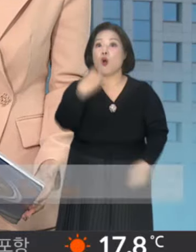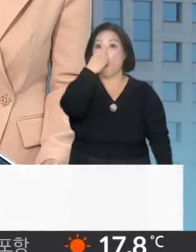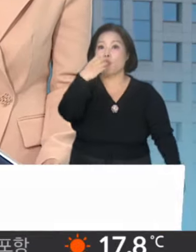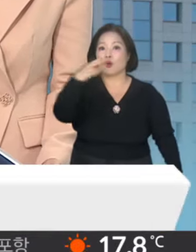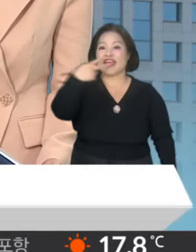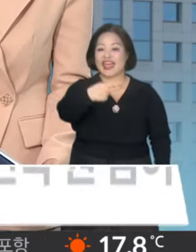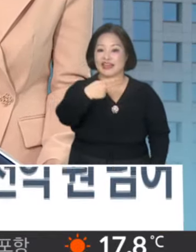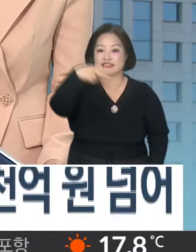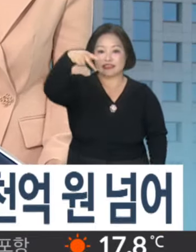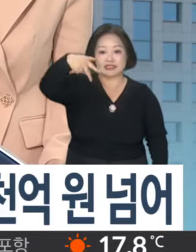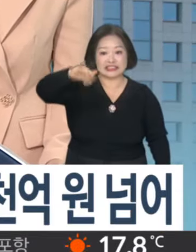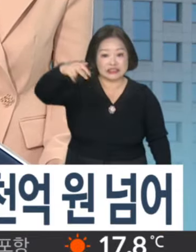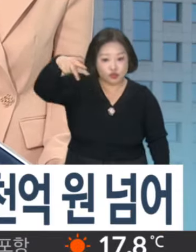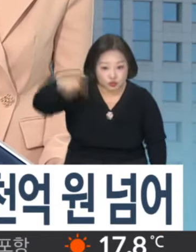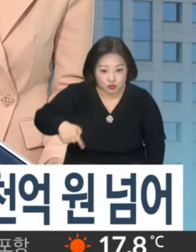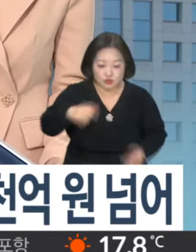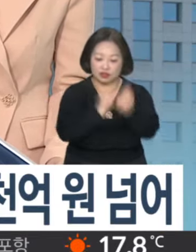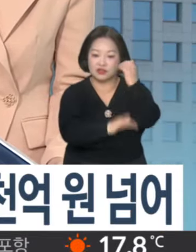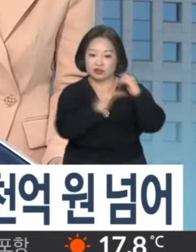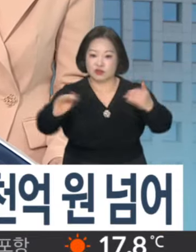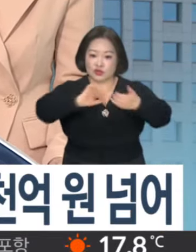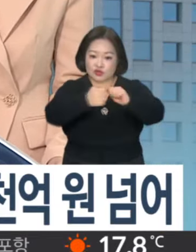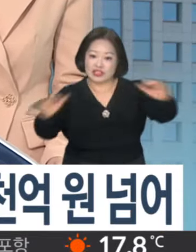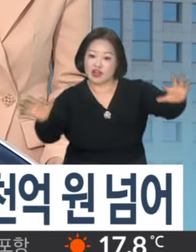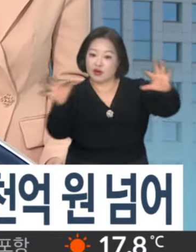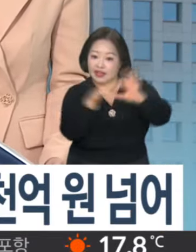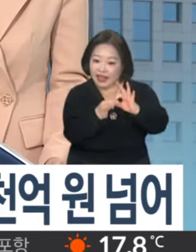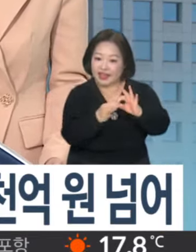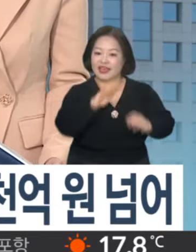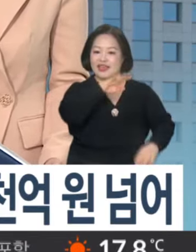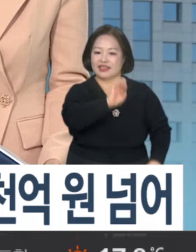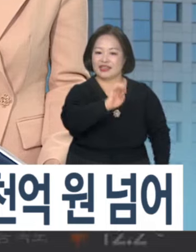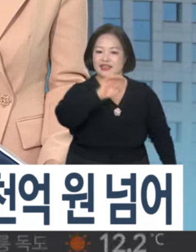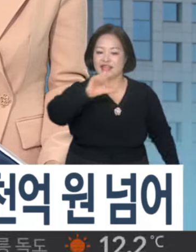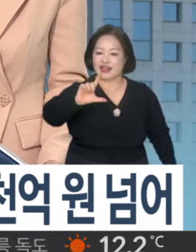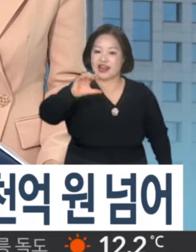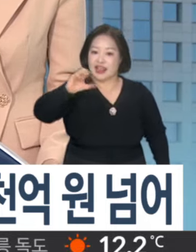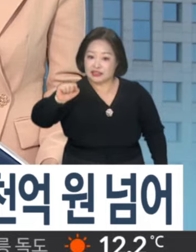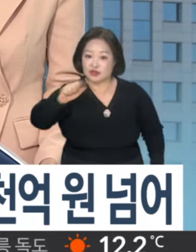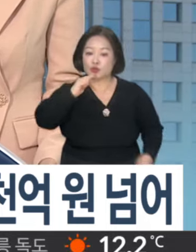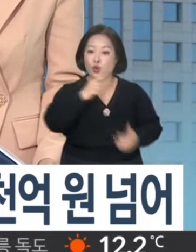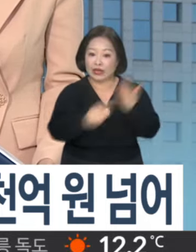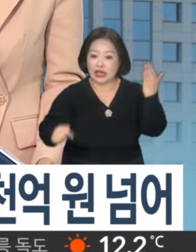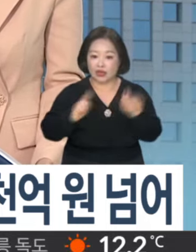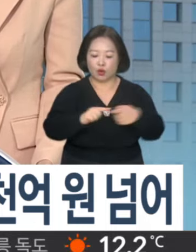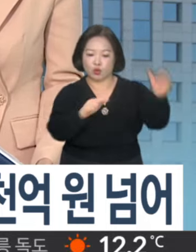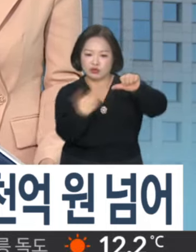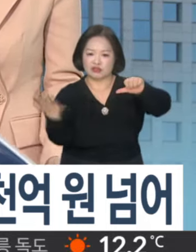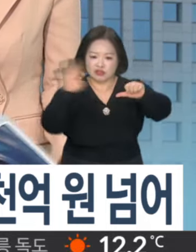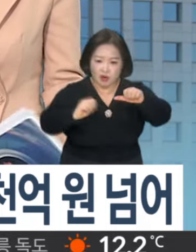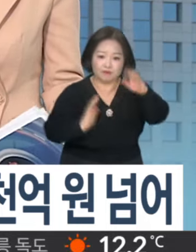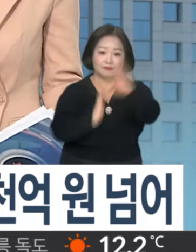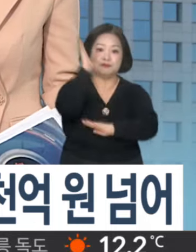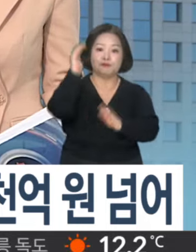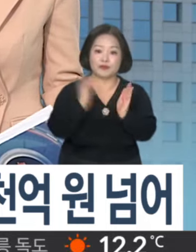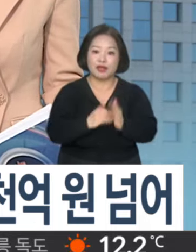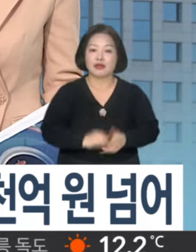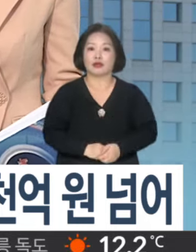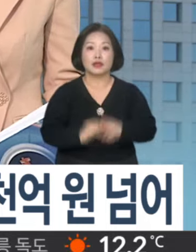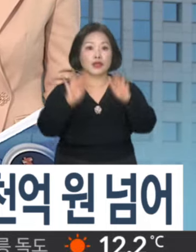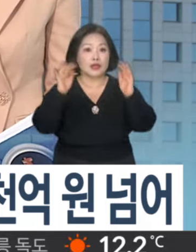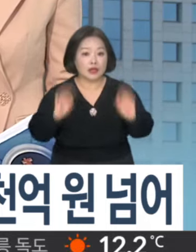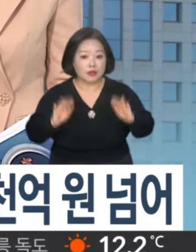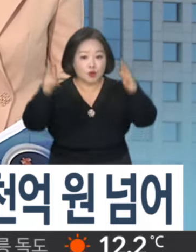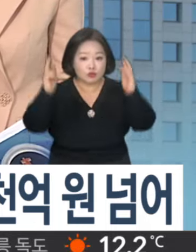자 홍콩의 h 지수를 기초로 한 주가 연계 증권 ELS 상품 관련 손실액이 자그마치 5천억원을 넘어섰습니다 당국은